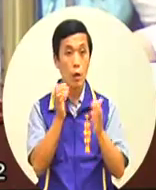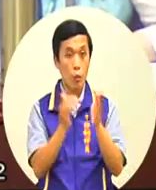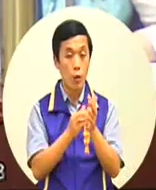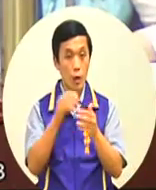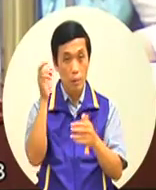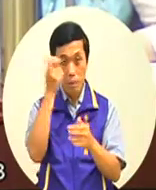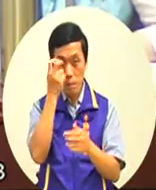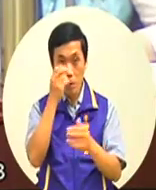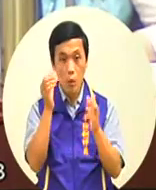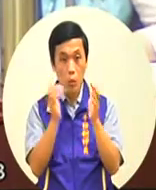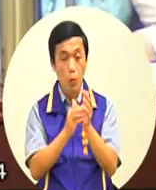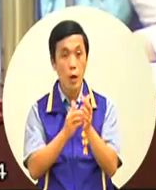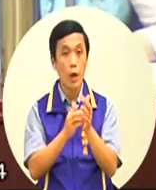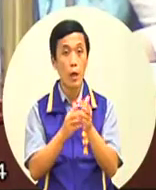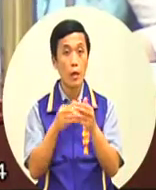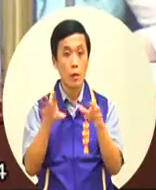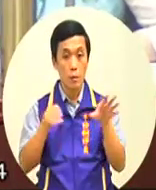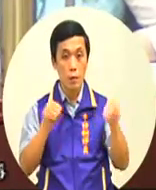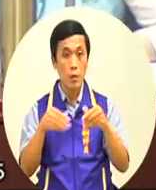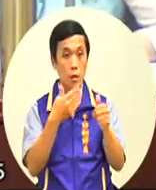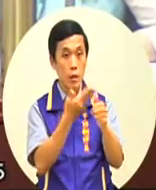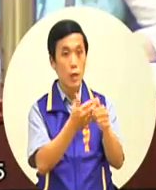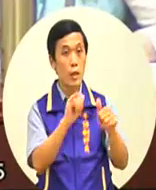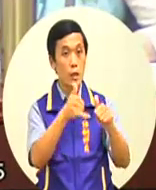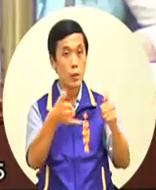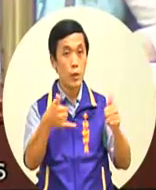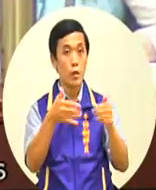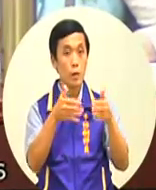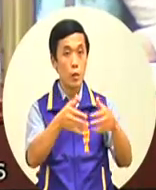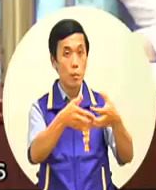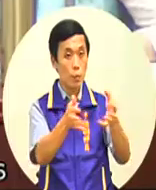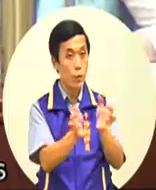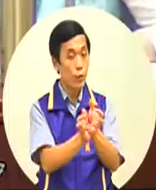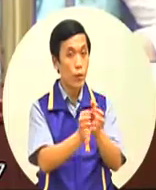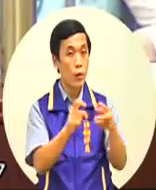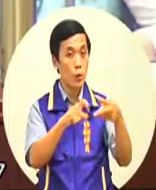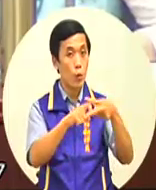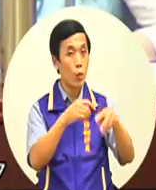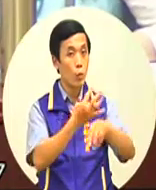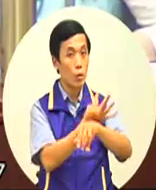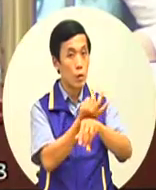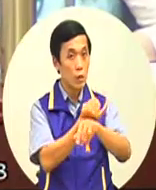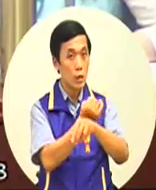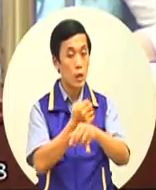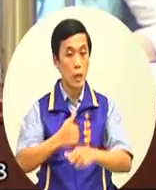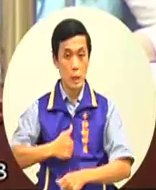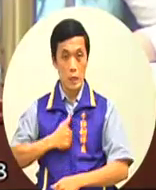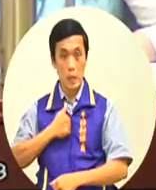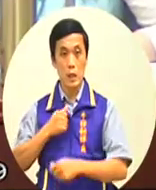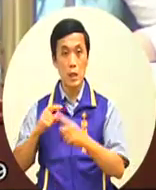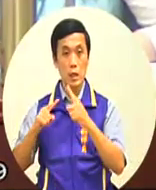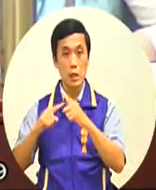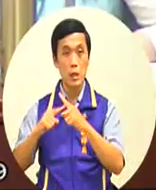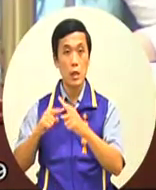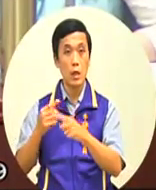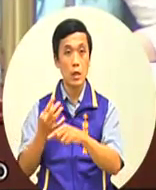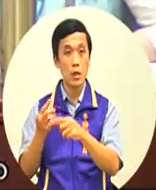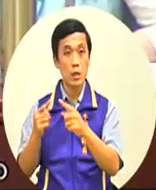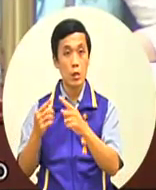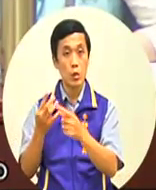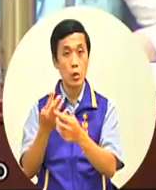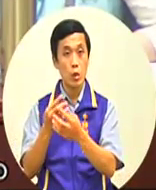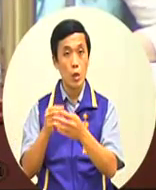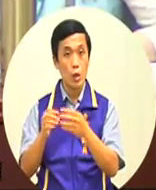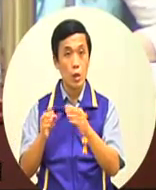员？部分工时的人数以及那个实际上面的。那个人数就是部分工时的投保人